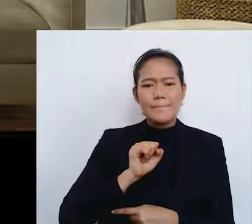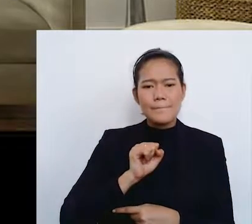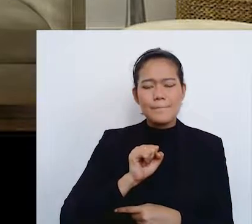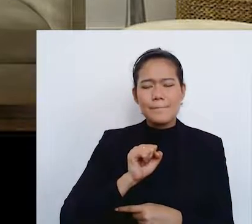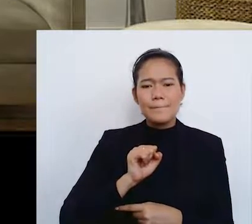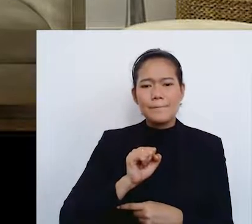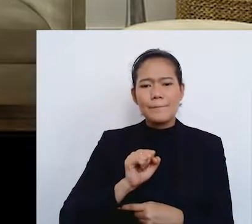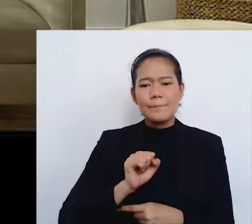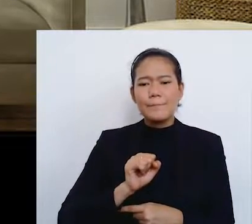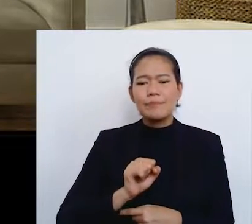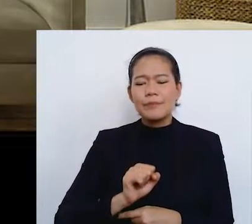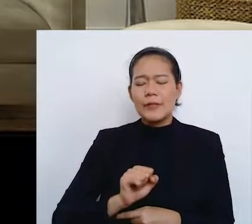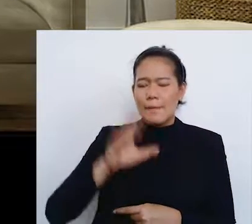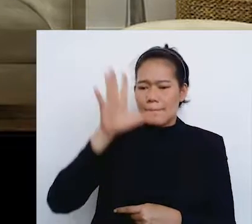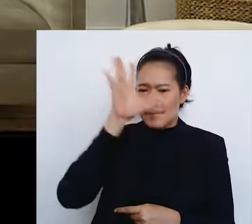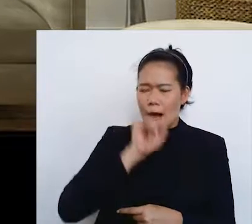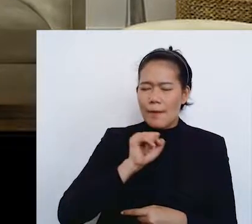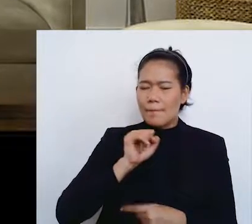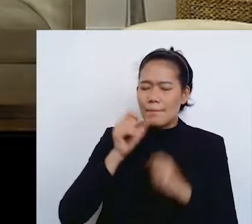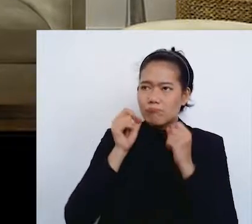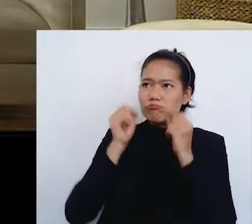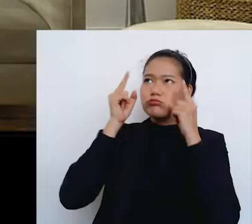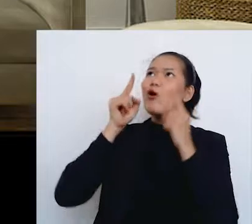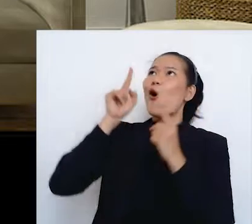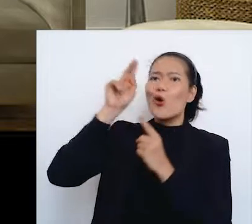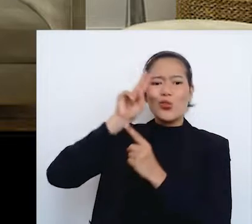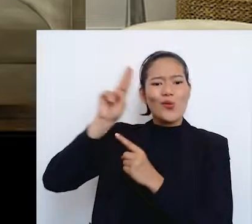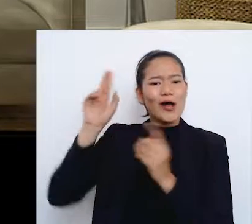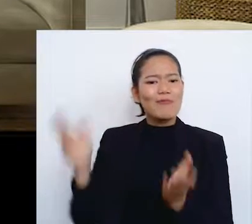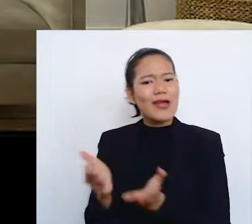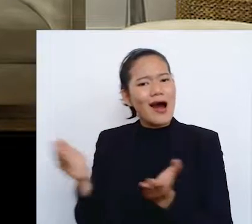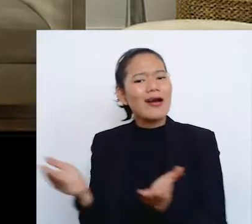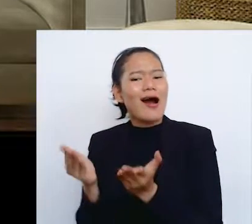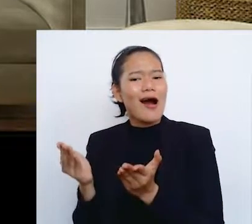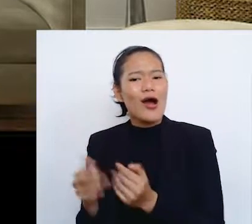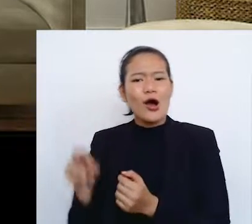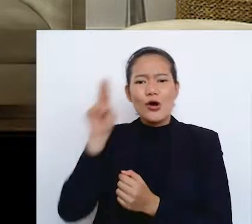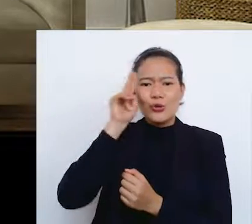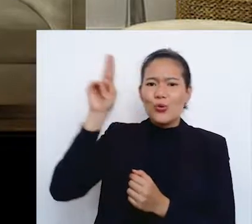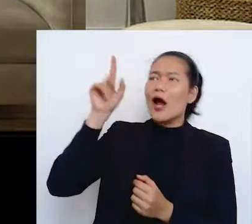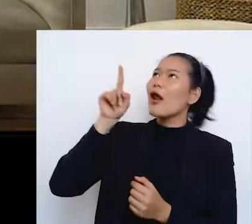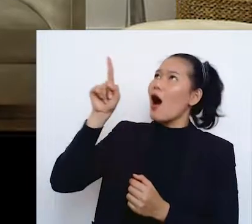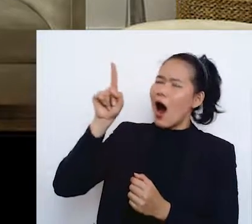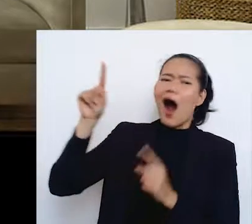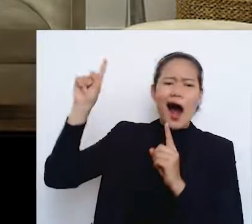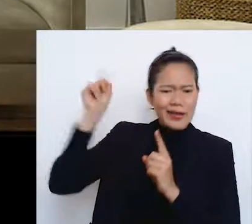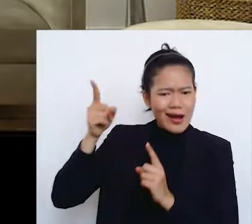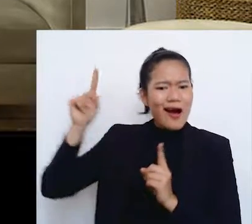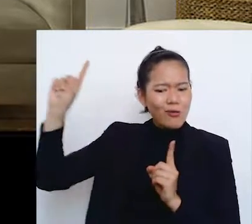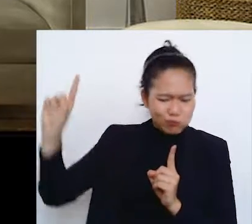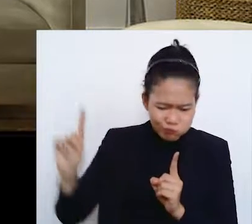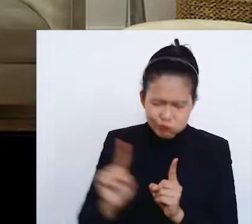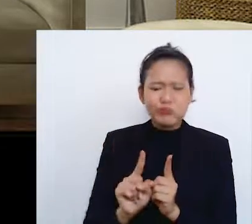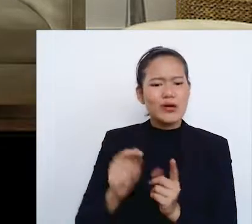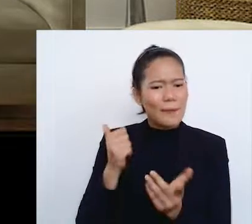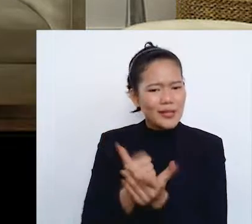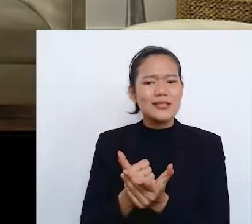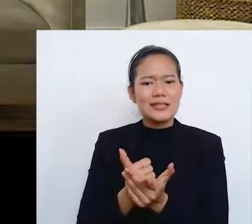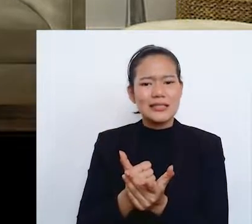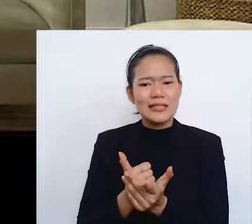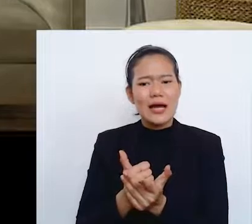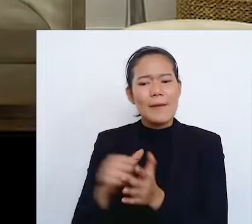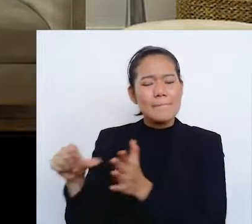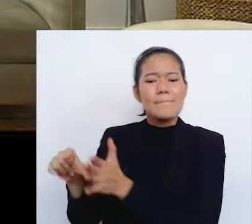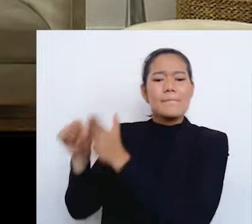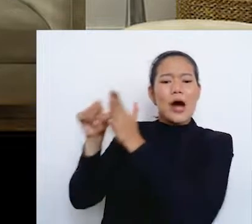Dei, menyadari pemeliharaan Tuhan, menyadari bahwa Dia itu ada dan turut campur